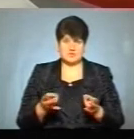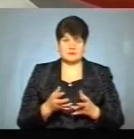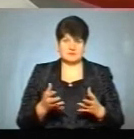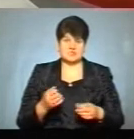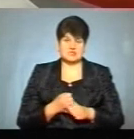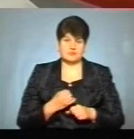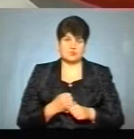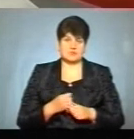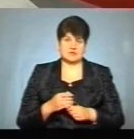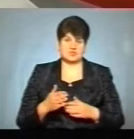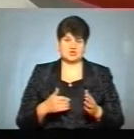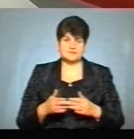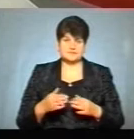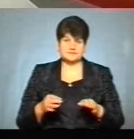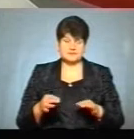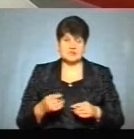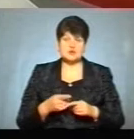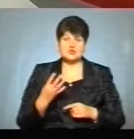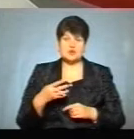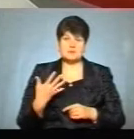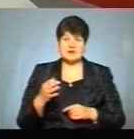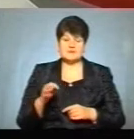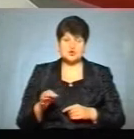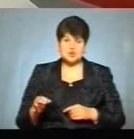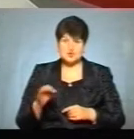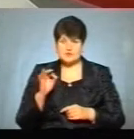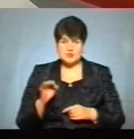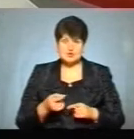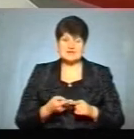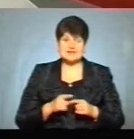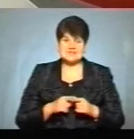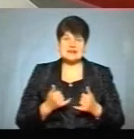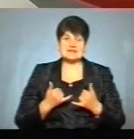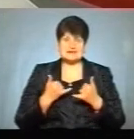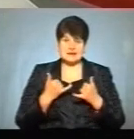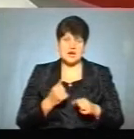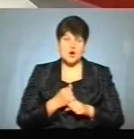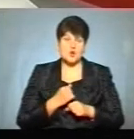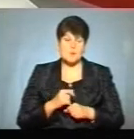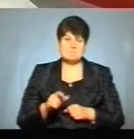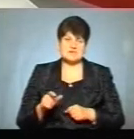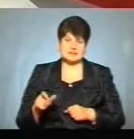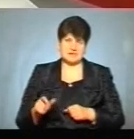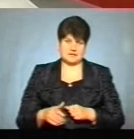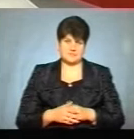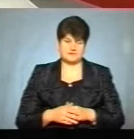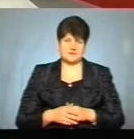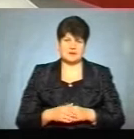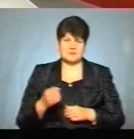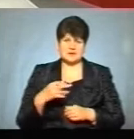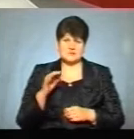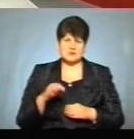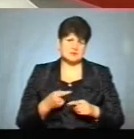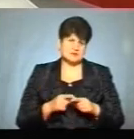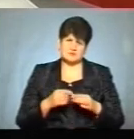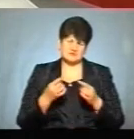Більше робітничих. Серед вакансій це 45%, це якраз для висококваліфікованих робітників. Ну, 15% це для таких прості